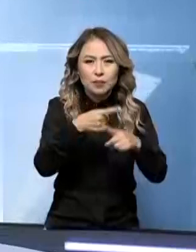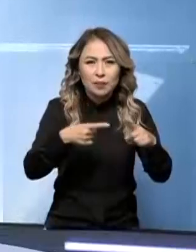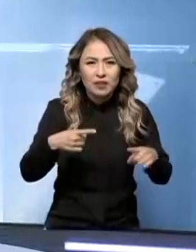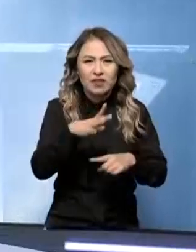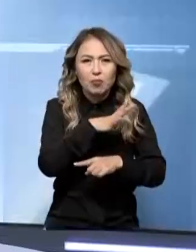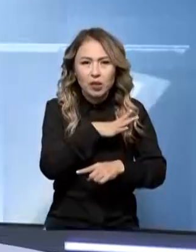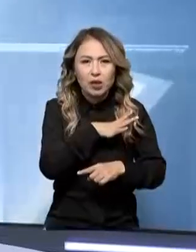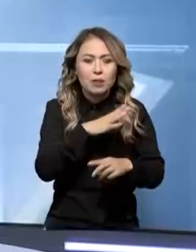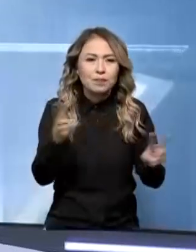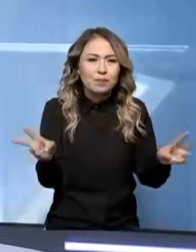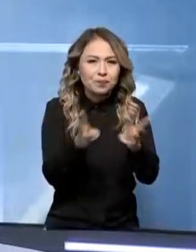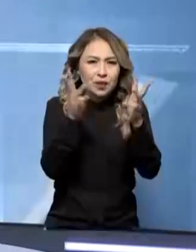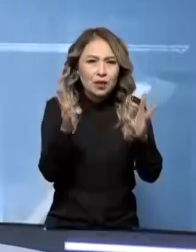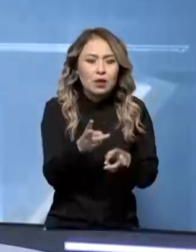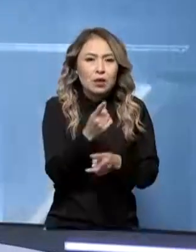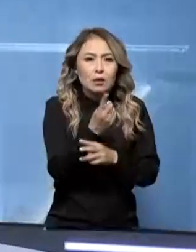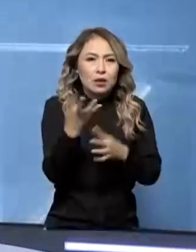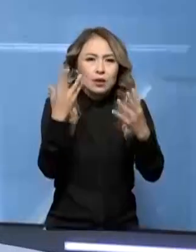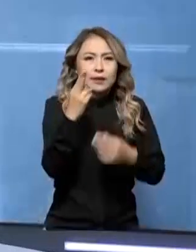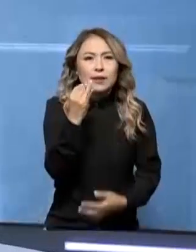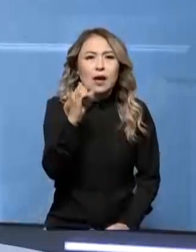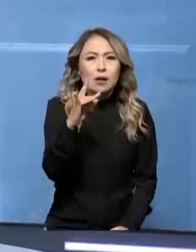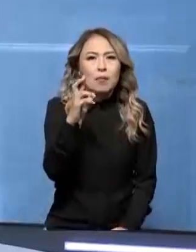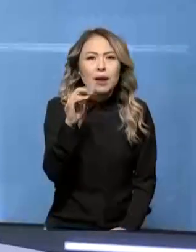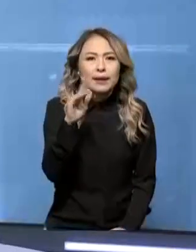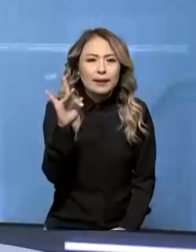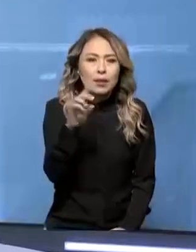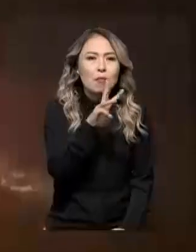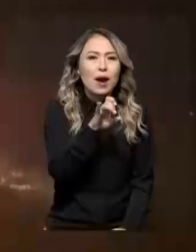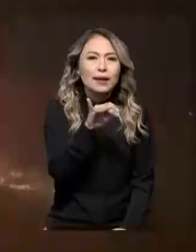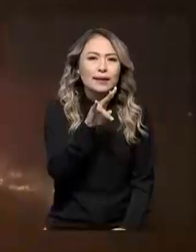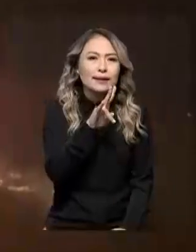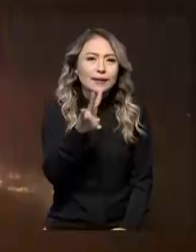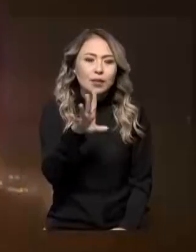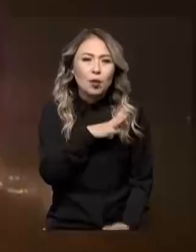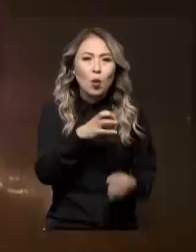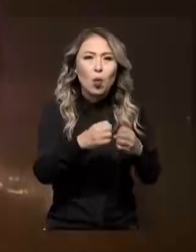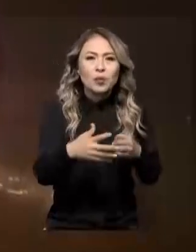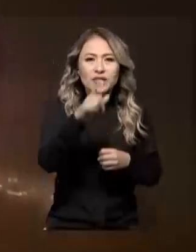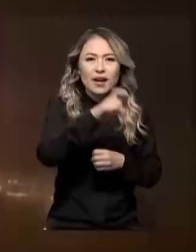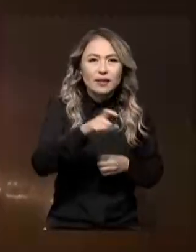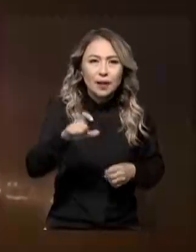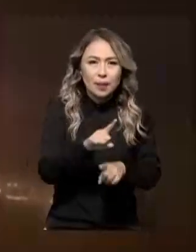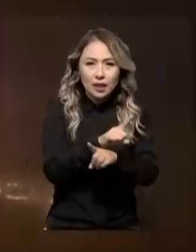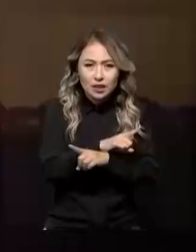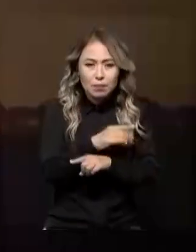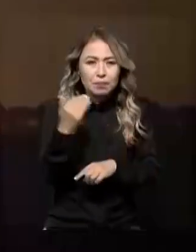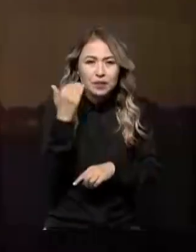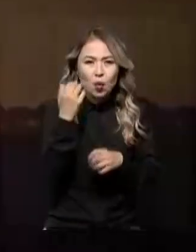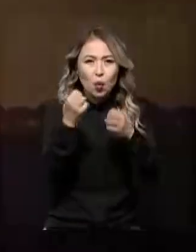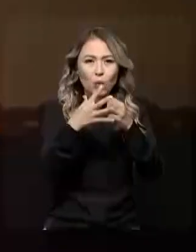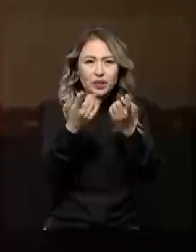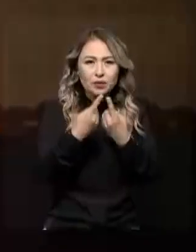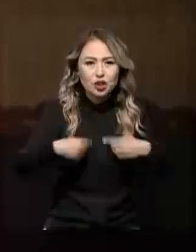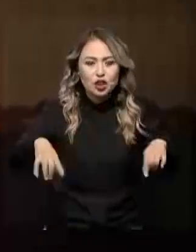мың гектар алқап күлге айналды. Бірер күн бұрын Диярбакыр мен Мардин арасына шыққан өрттен 15 адам қаза тапты. Шамамен 15 мың гектар